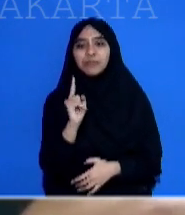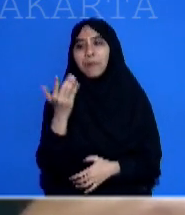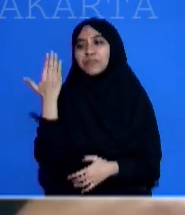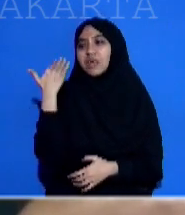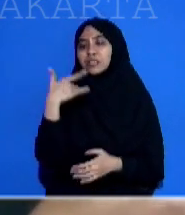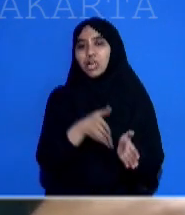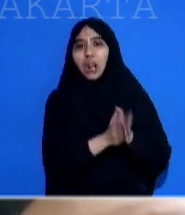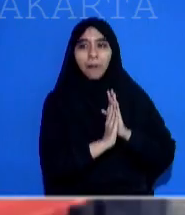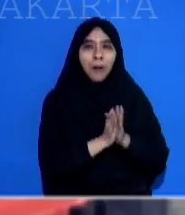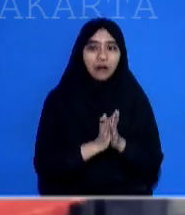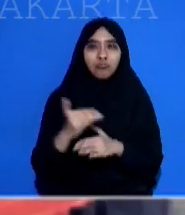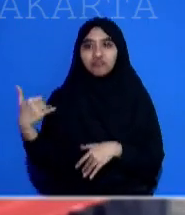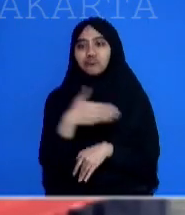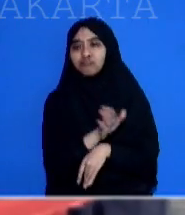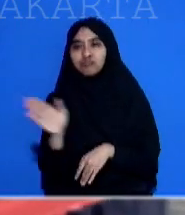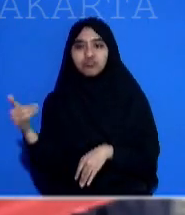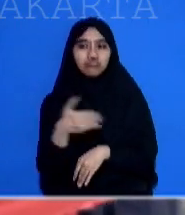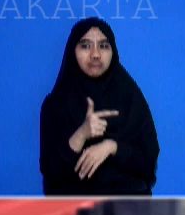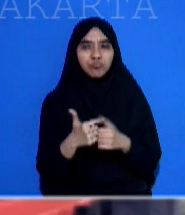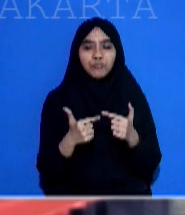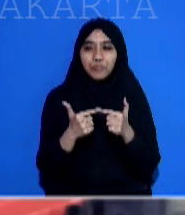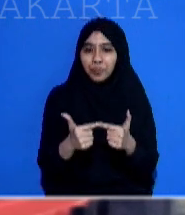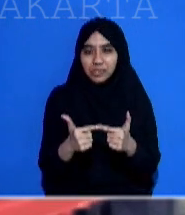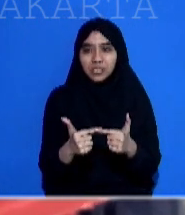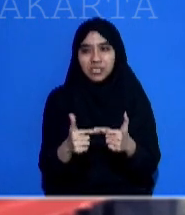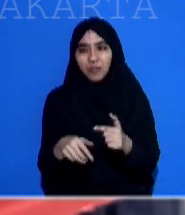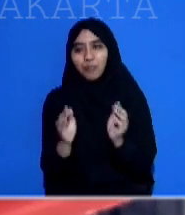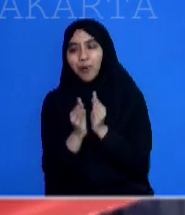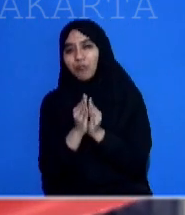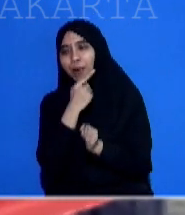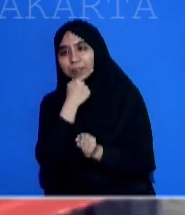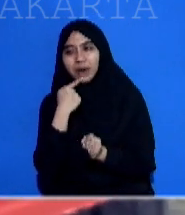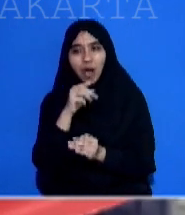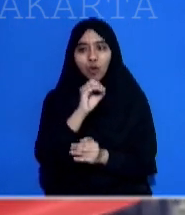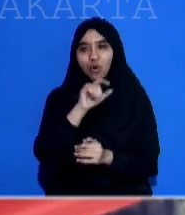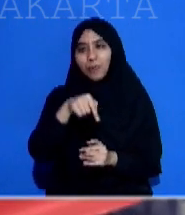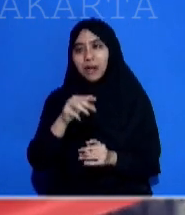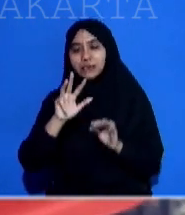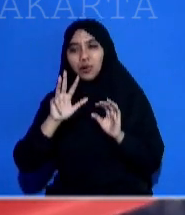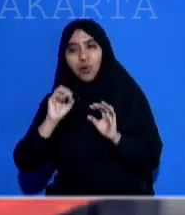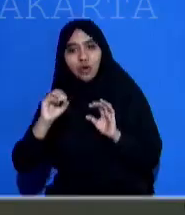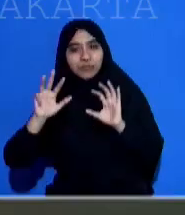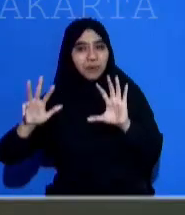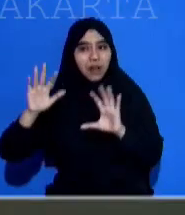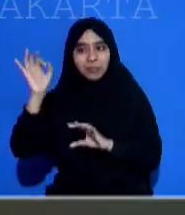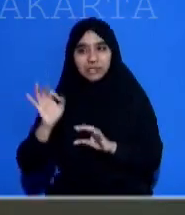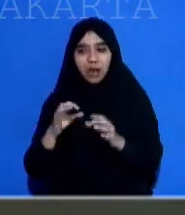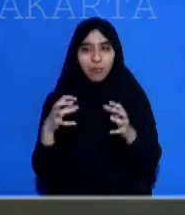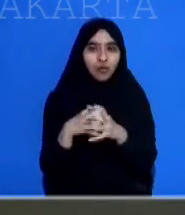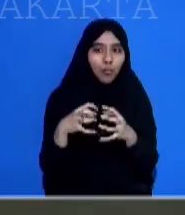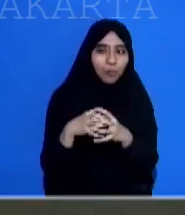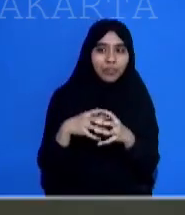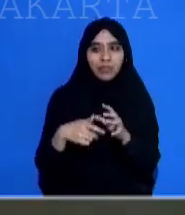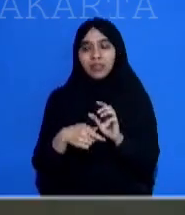2024 selanjutnya komoditas bawang merah sebesar 0,09% kemudian disusul harga tomat tiket kereta